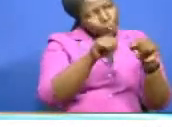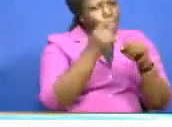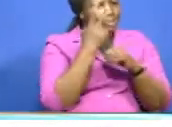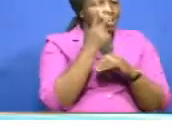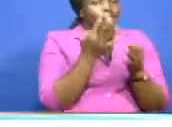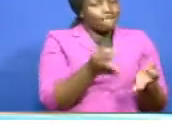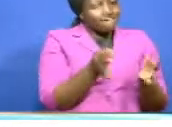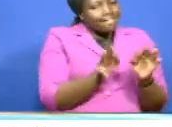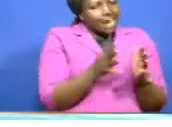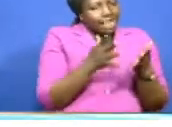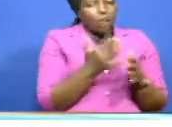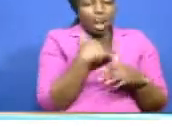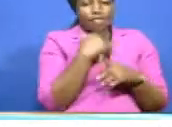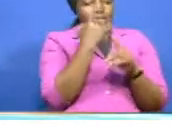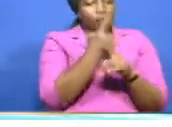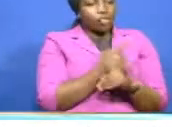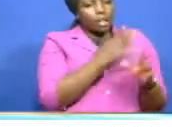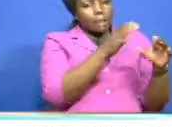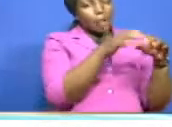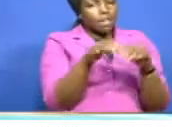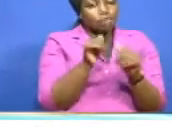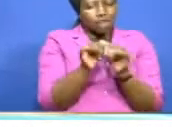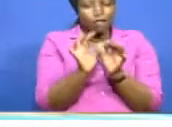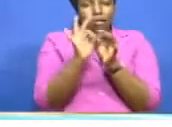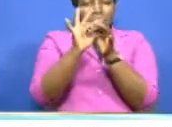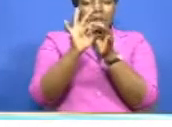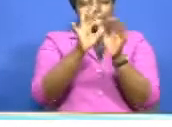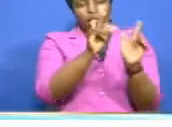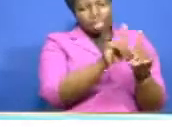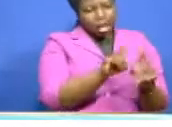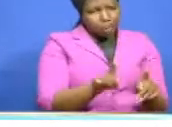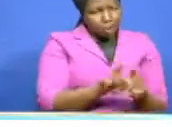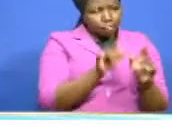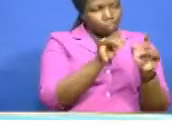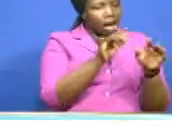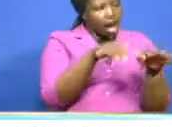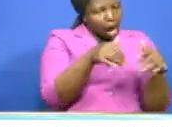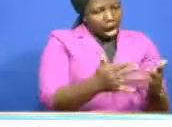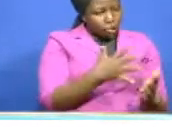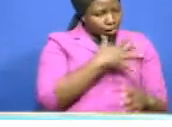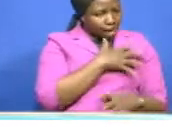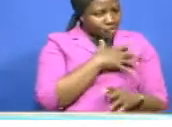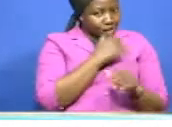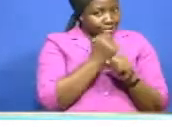vyama kadha ambavyo vimeungana pamoja kama vile NASA ilifanya wakati ule?